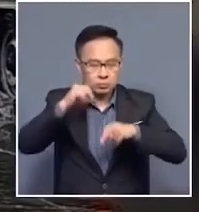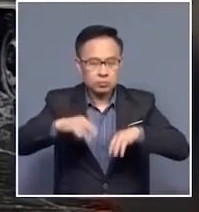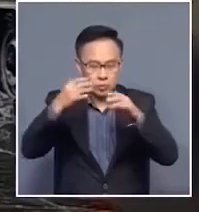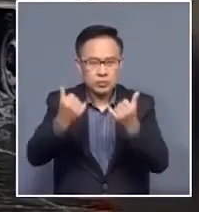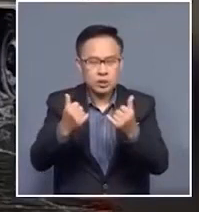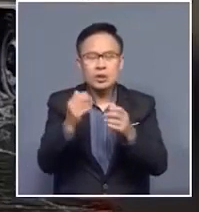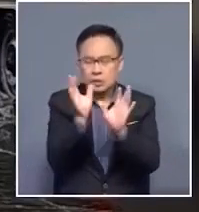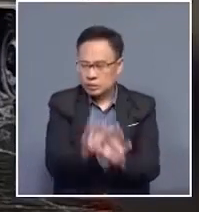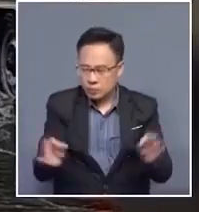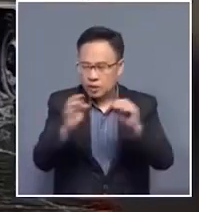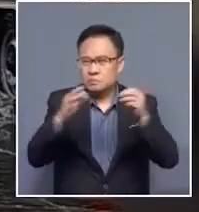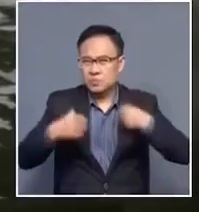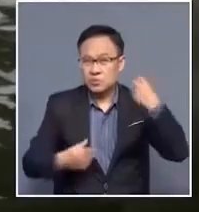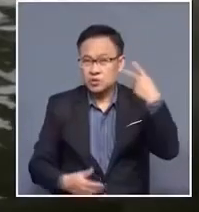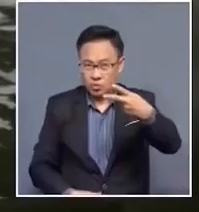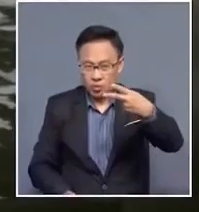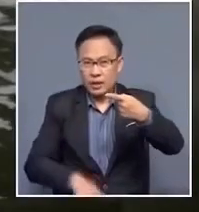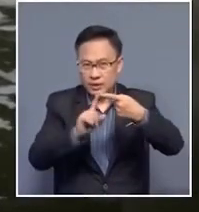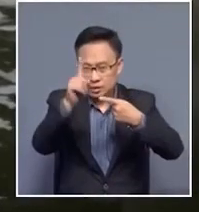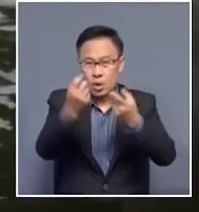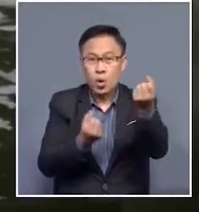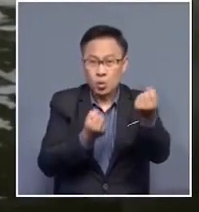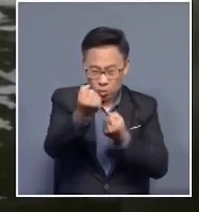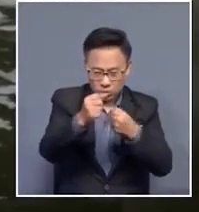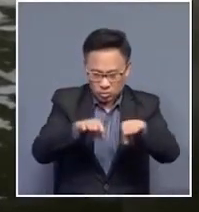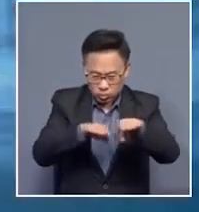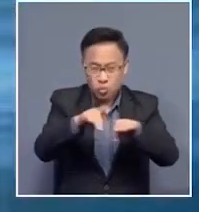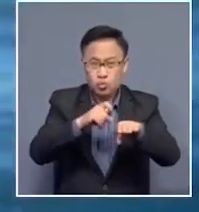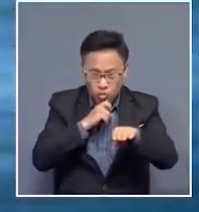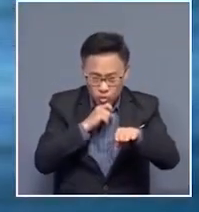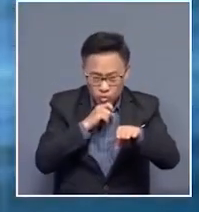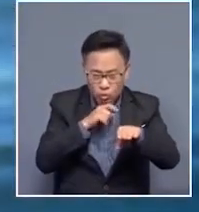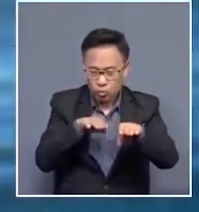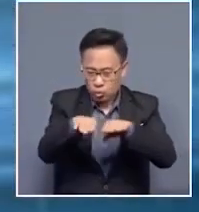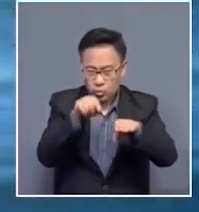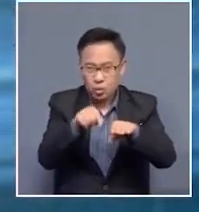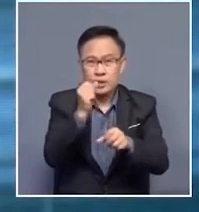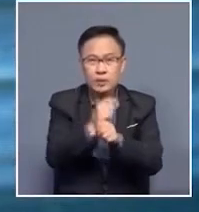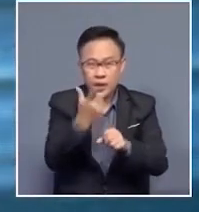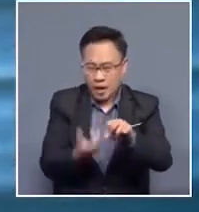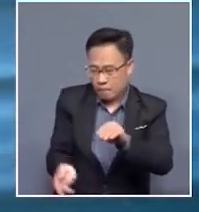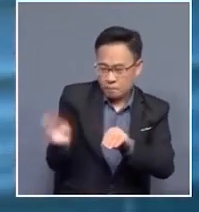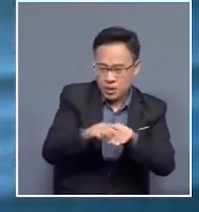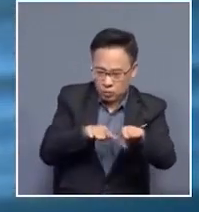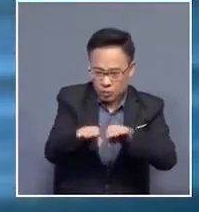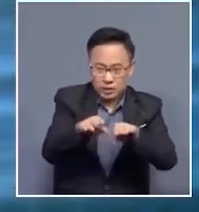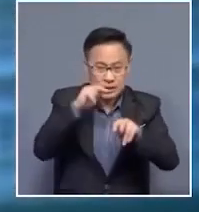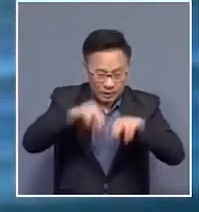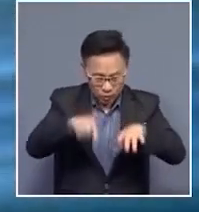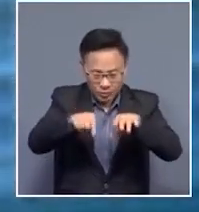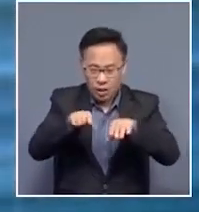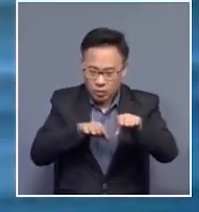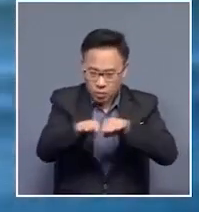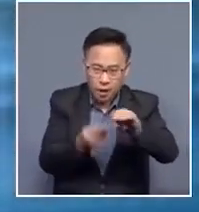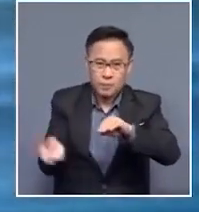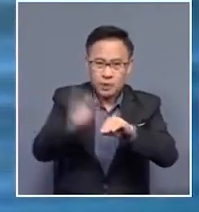องประการที่เราต้องคำนึงถึงก็คือประการแรกรถที่อยู่ในท้องถนนทำยังไงที่จะไม่ให้มาเพิ่มปริมาณการจราจร